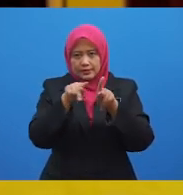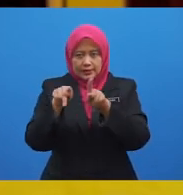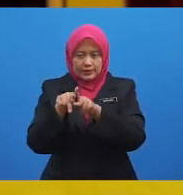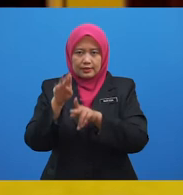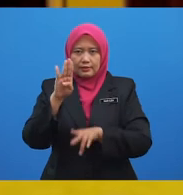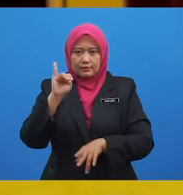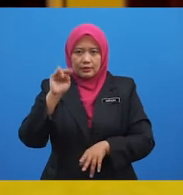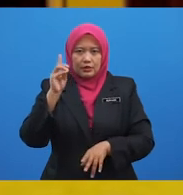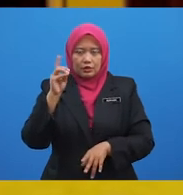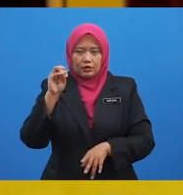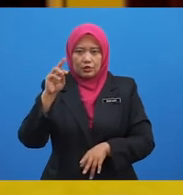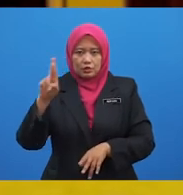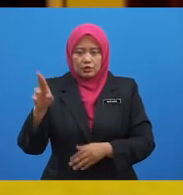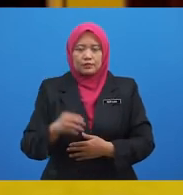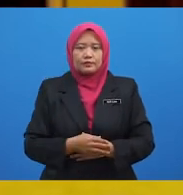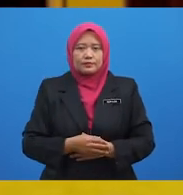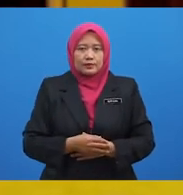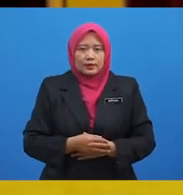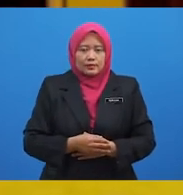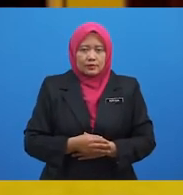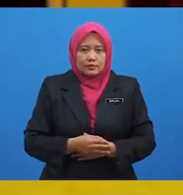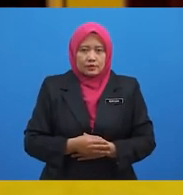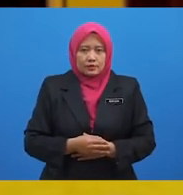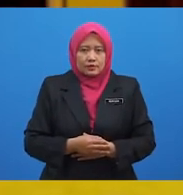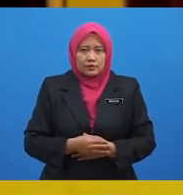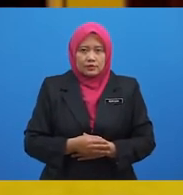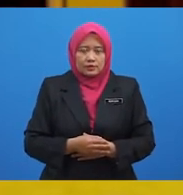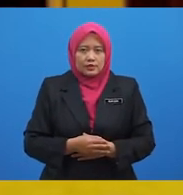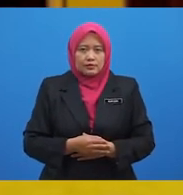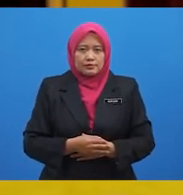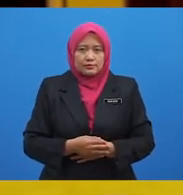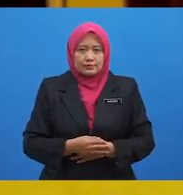kurang. Taburlah budi ketika hidup, kelak jasa